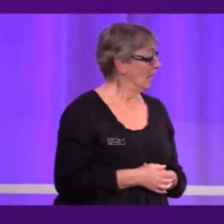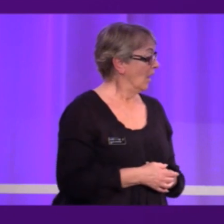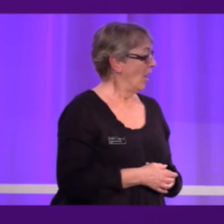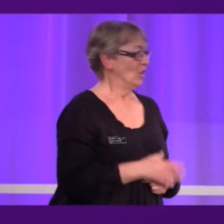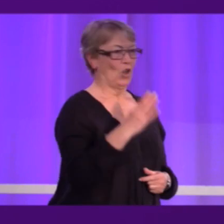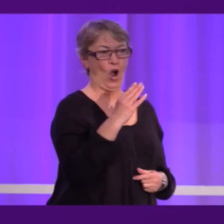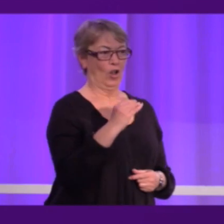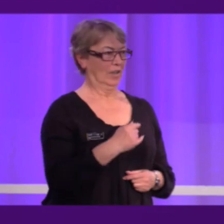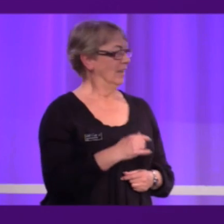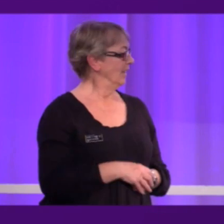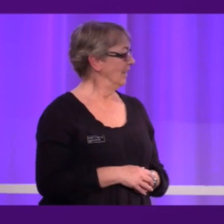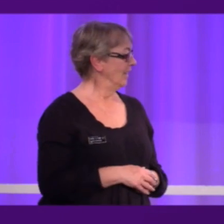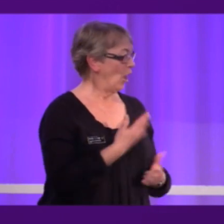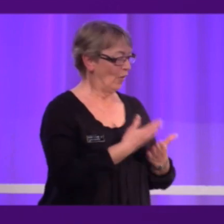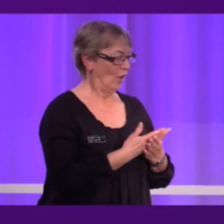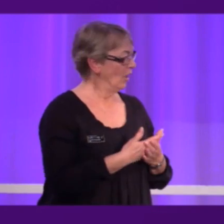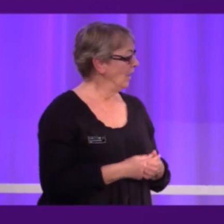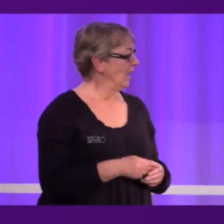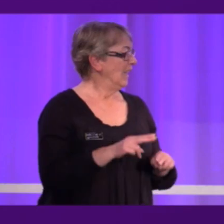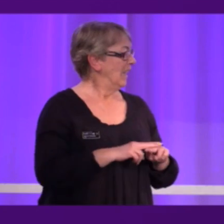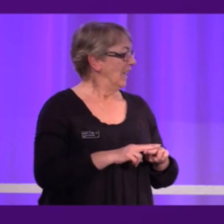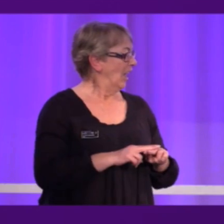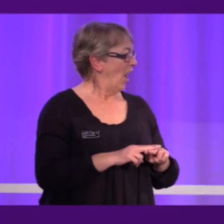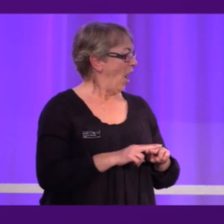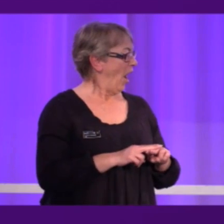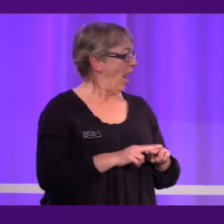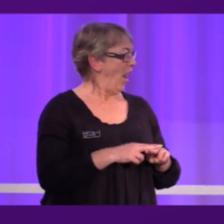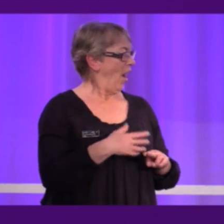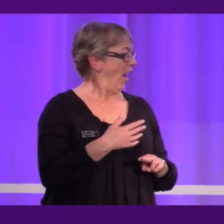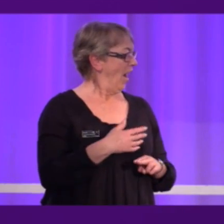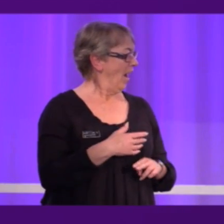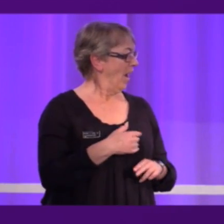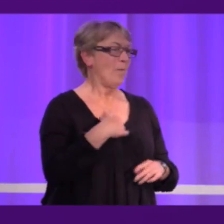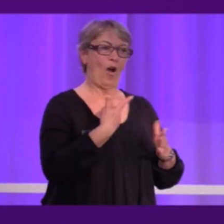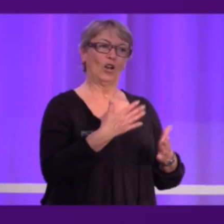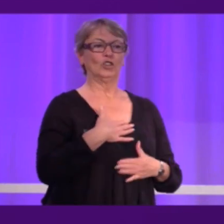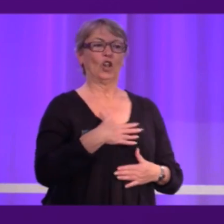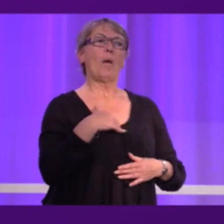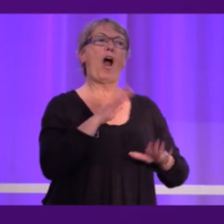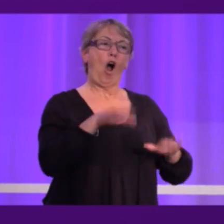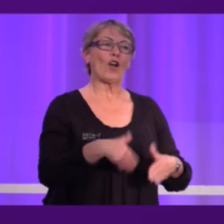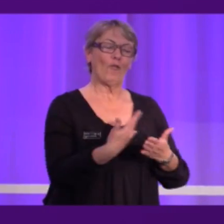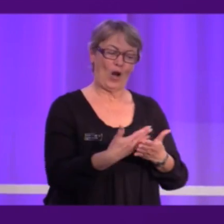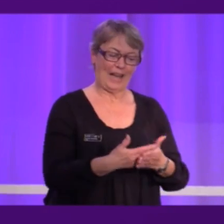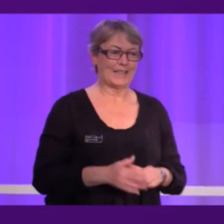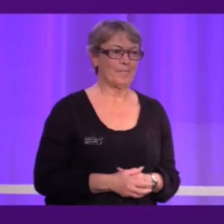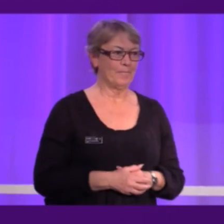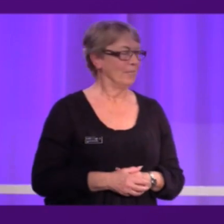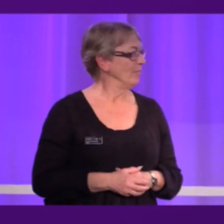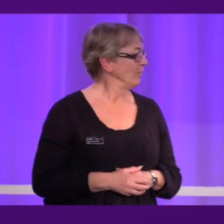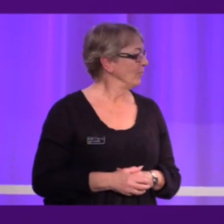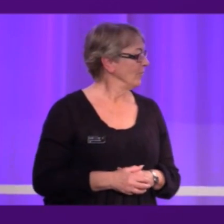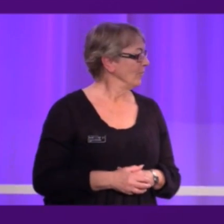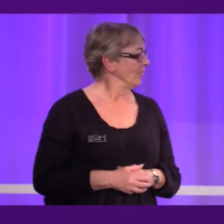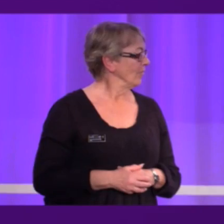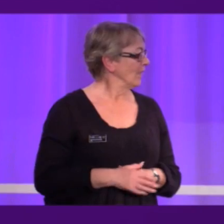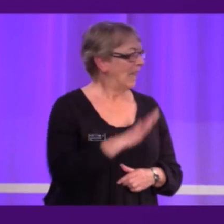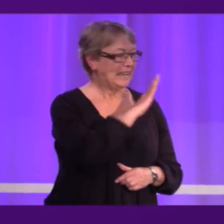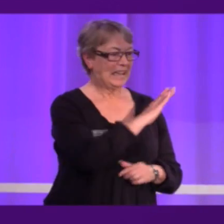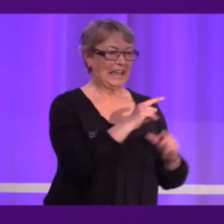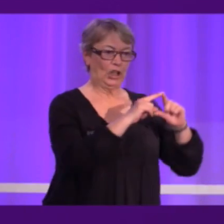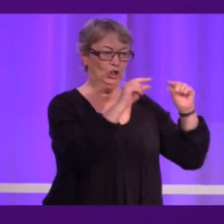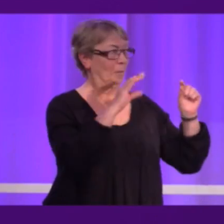Ja, idag är jag det. Och det känns väldigt tryggt att ha dig som moderator när man är föreläsare också. Bra. Och din